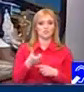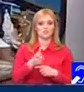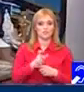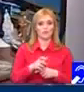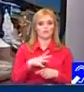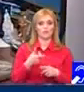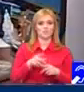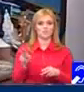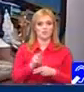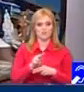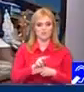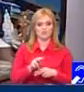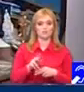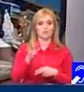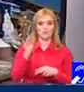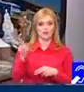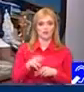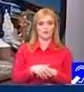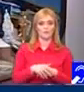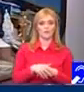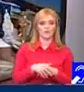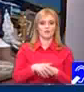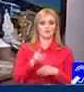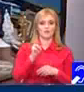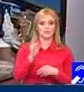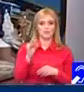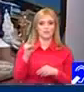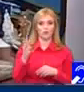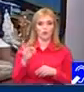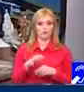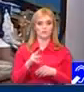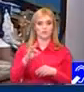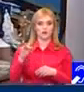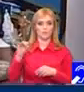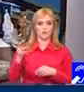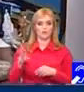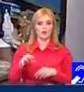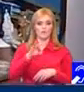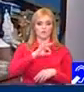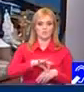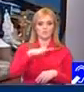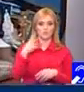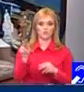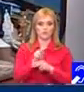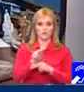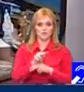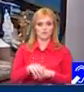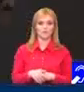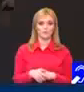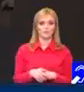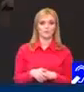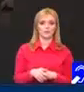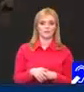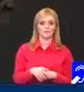în tratamentul cancerului, chimioterapia de astăzi, folosind aceste preparate, cisplatin, la